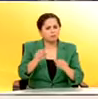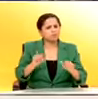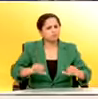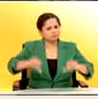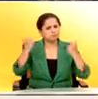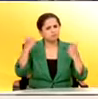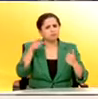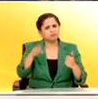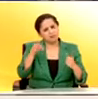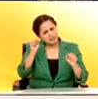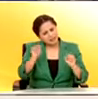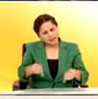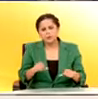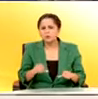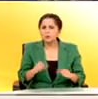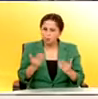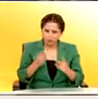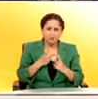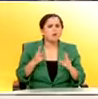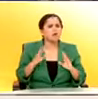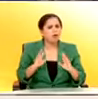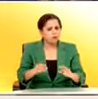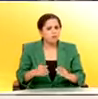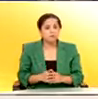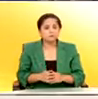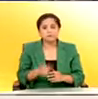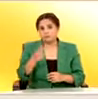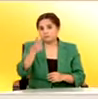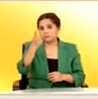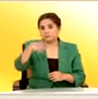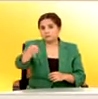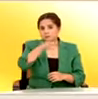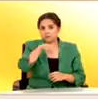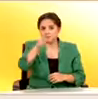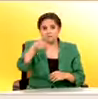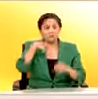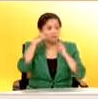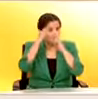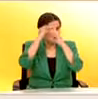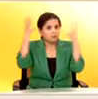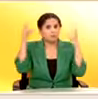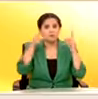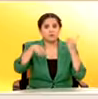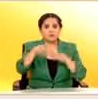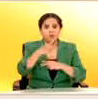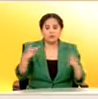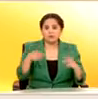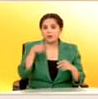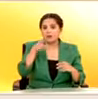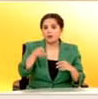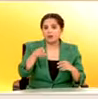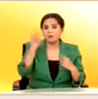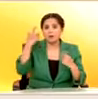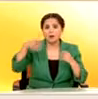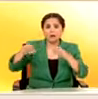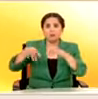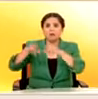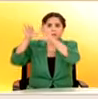सफलता सुनिश्चित हो जाती है। आप उस दौर की कल्पना करिए जब सैटेलाइट नहीं